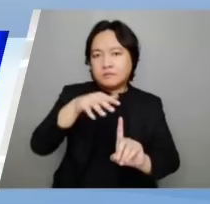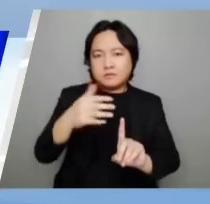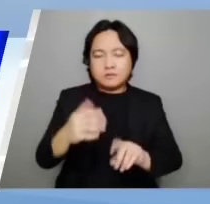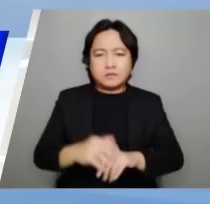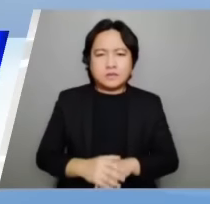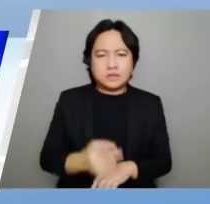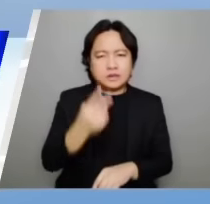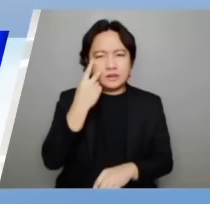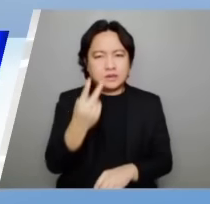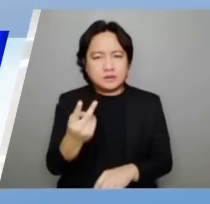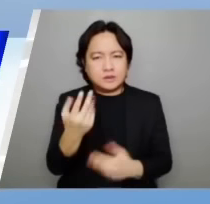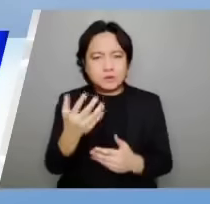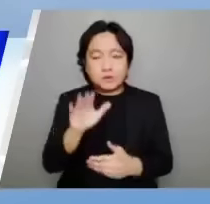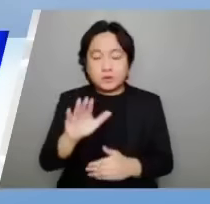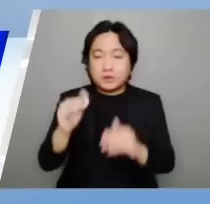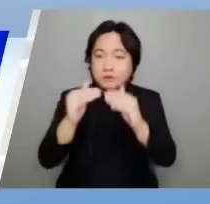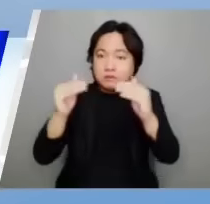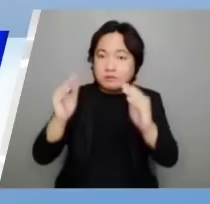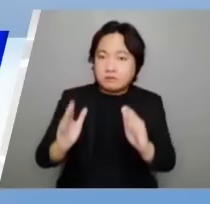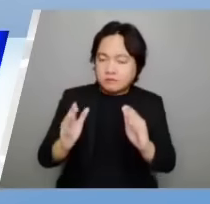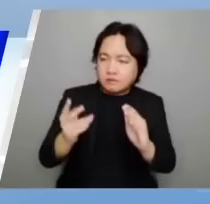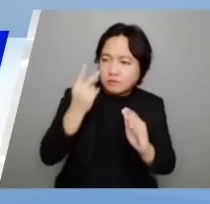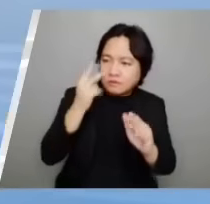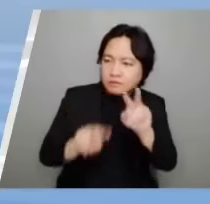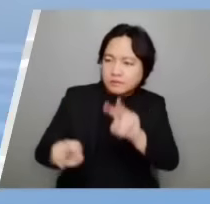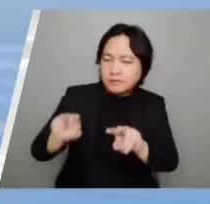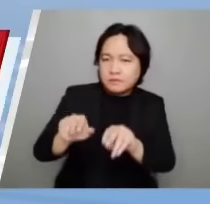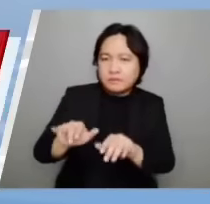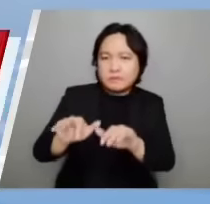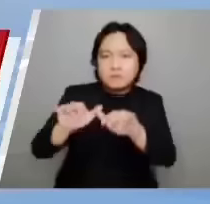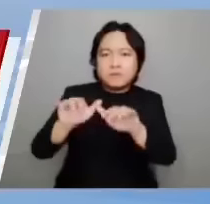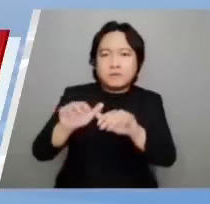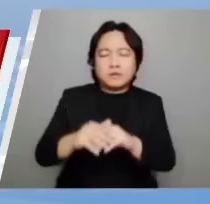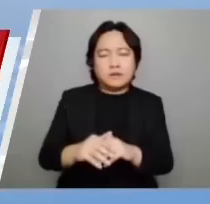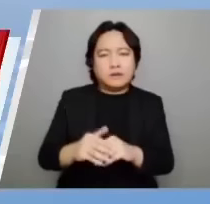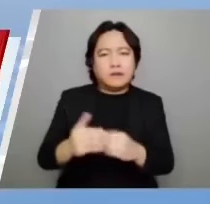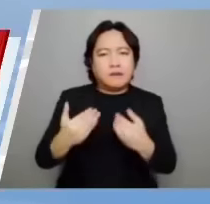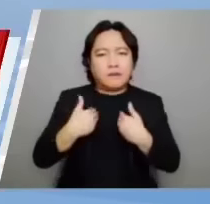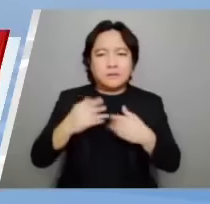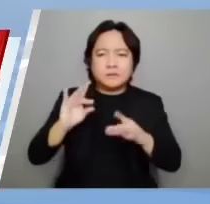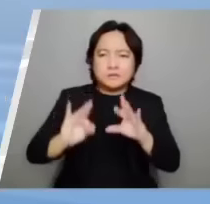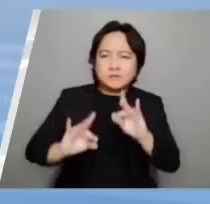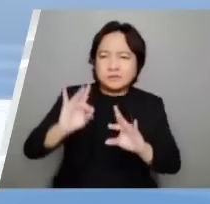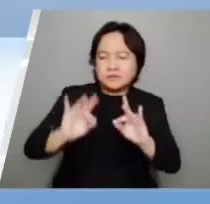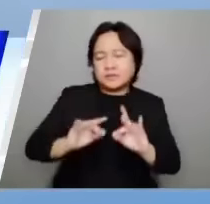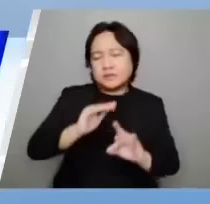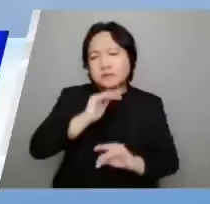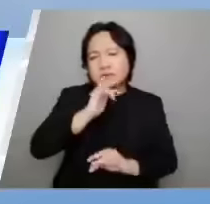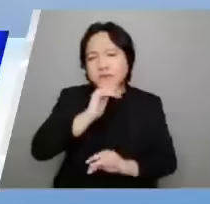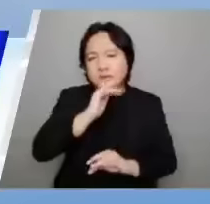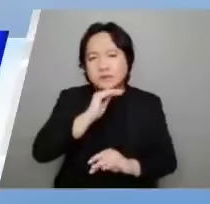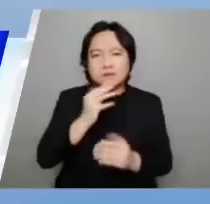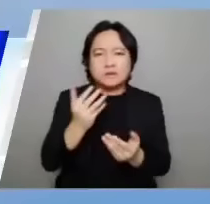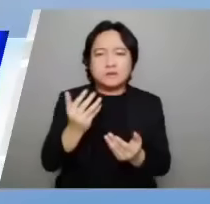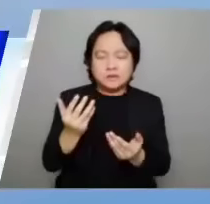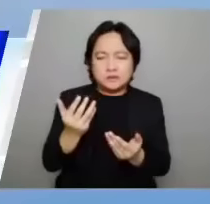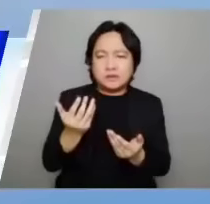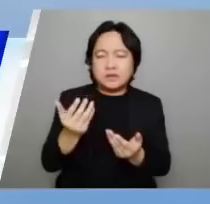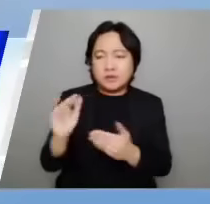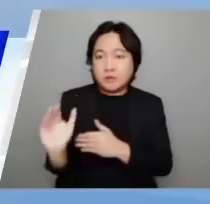sa loob ng kanilang bahay. Pagkatapos ng baha, putik at matinding dumi at kalat naman ang sumalubong sa mga residente kinaumagahan. Kaya